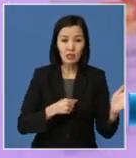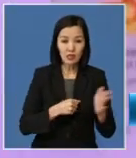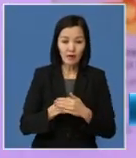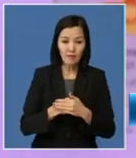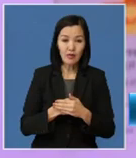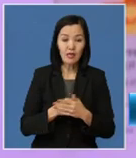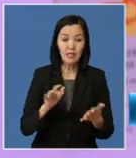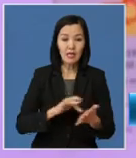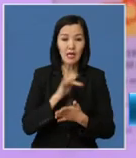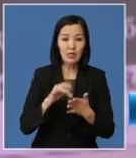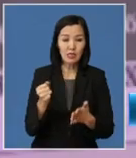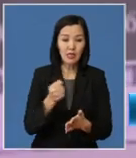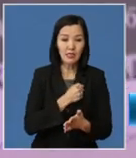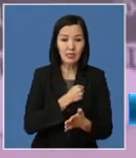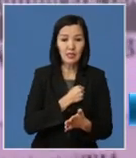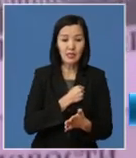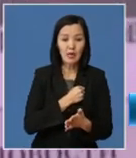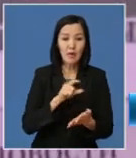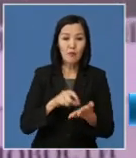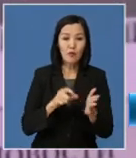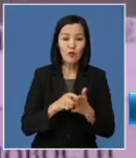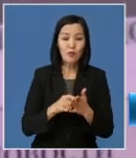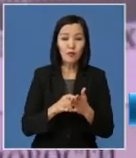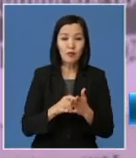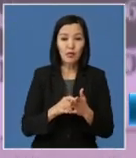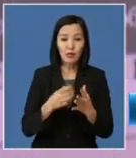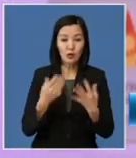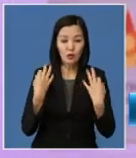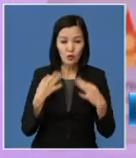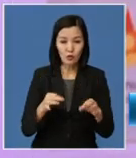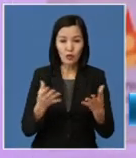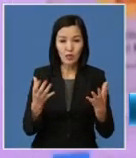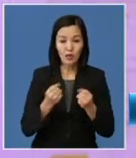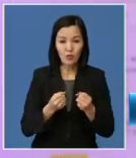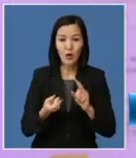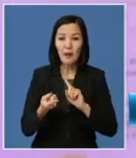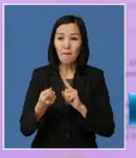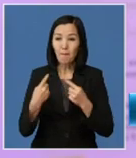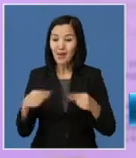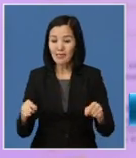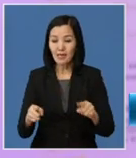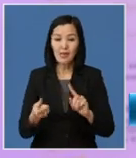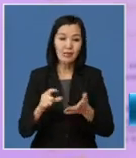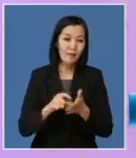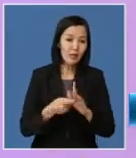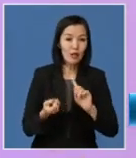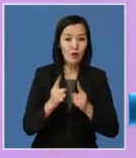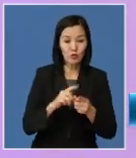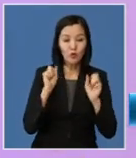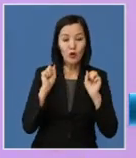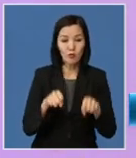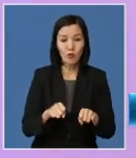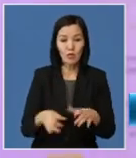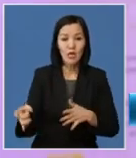әскери бөлім берген пәтерін жекешелендіруге рұқсат етілген санаттағы басқа пәтерге ауыстыруына жағдай бар. Дәл қазіргі республика